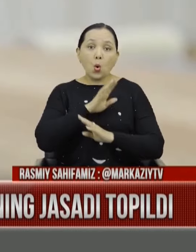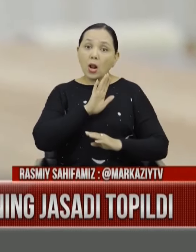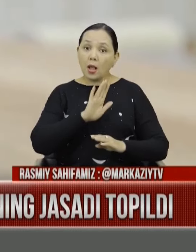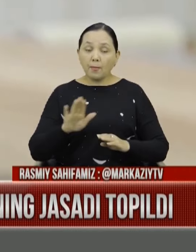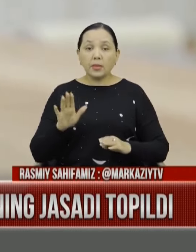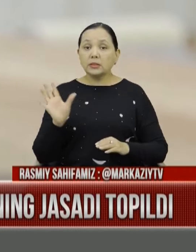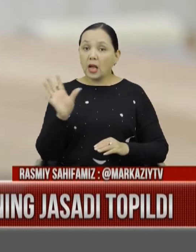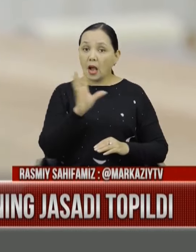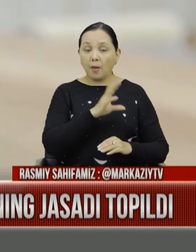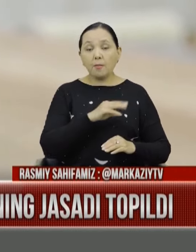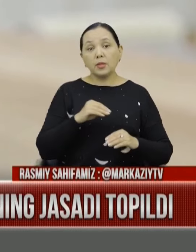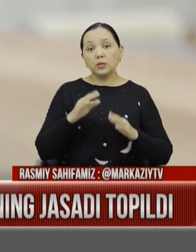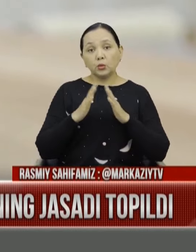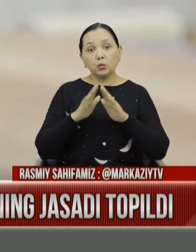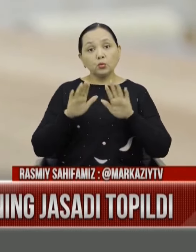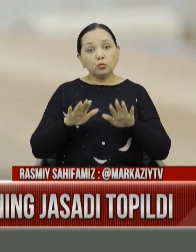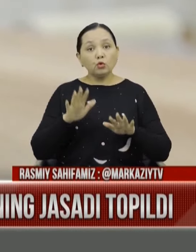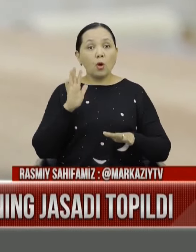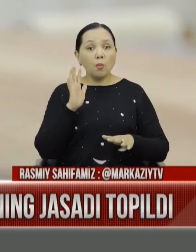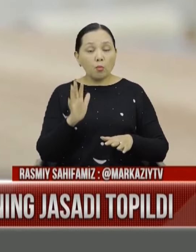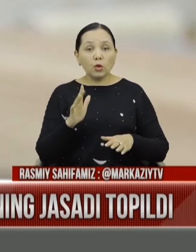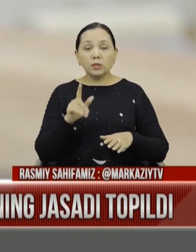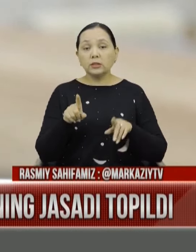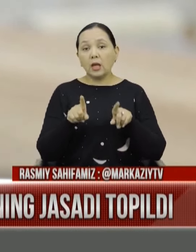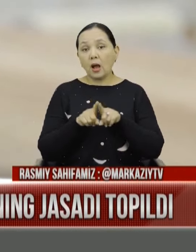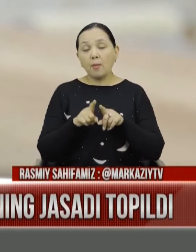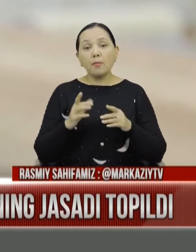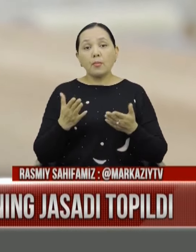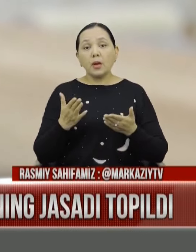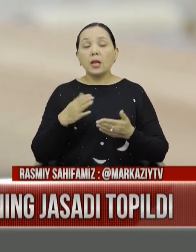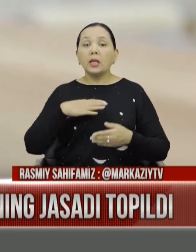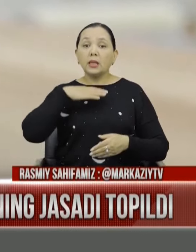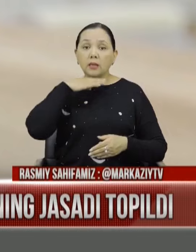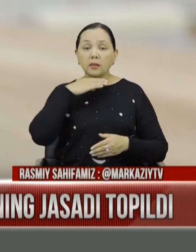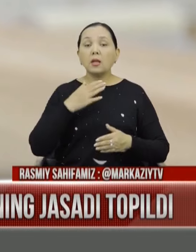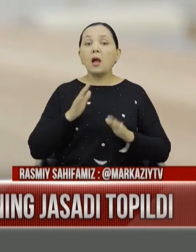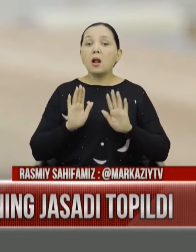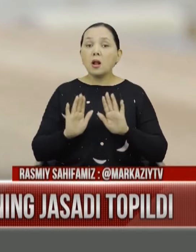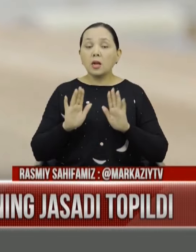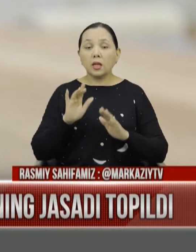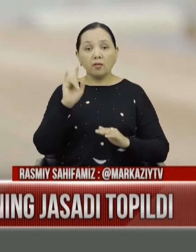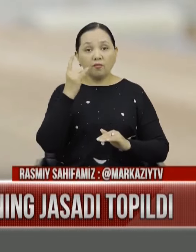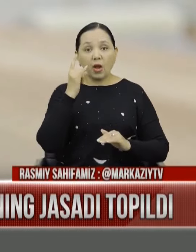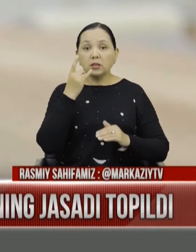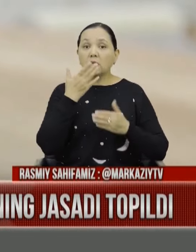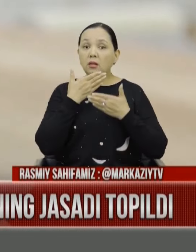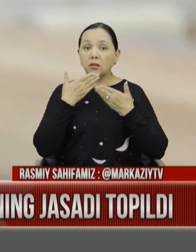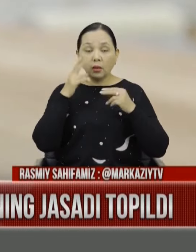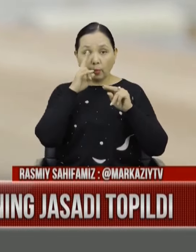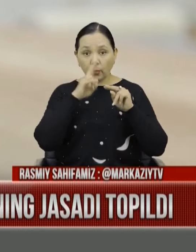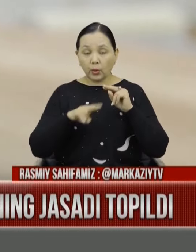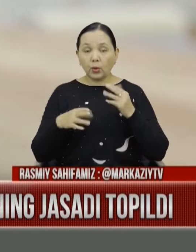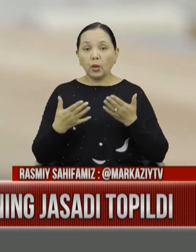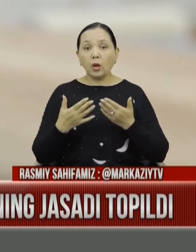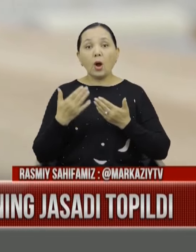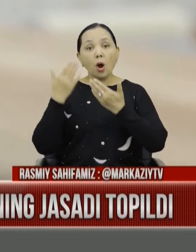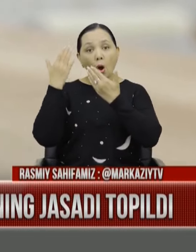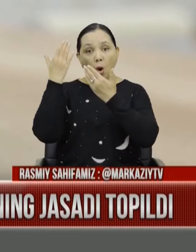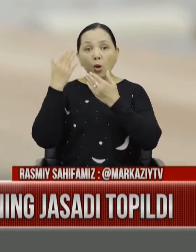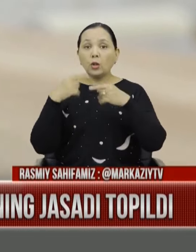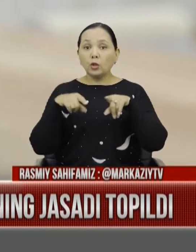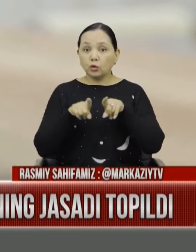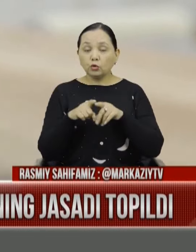Hamma narsam, uy joyim, masalan, maqtamayman, hamma narsam yetarli, lekin farzandim yo'q. Agar masalan Alloh shu narsa